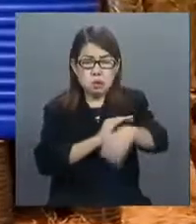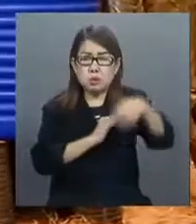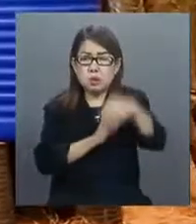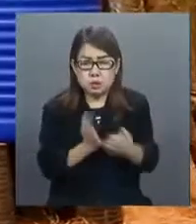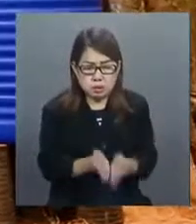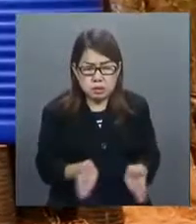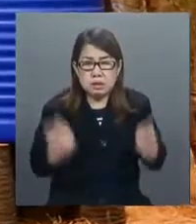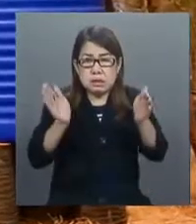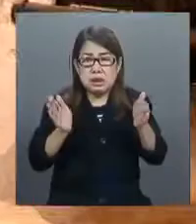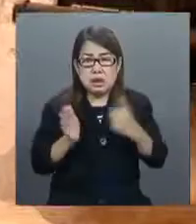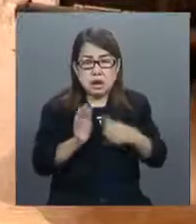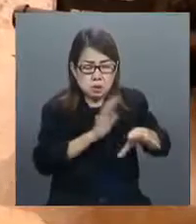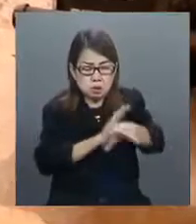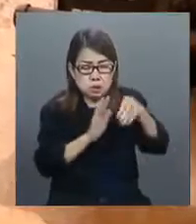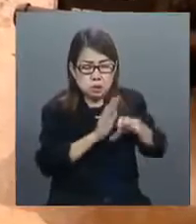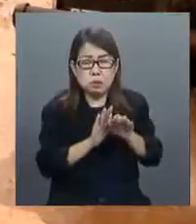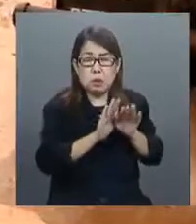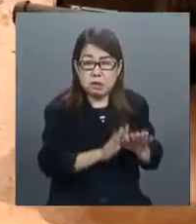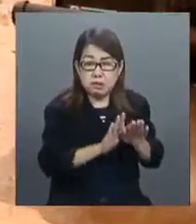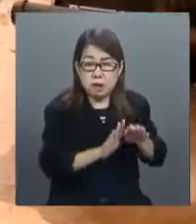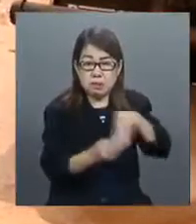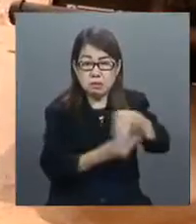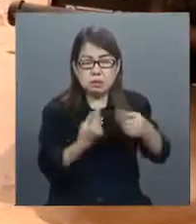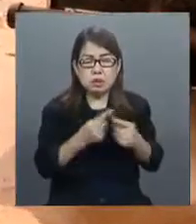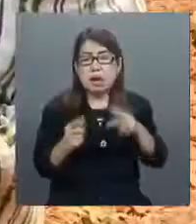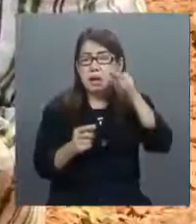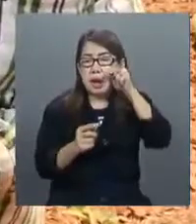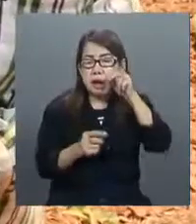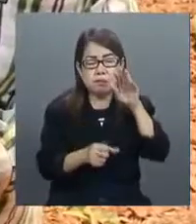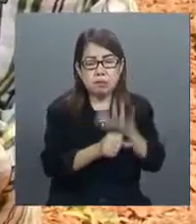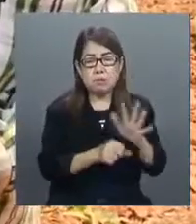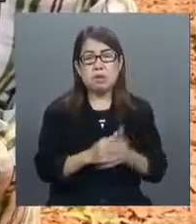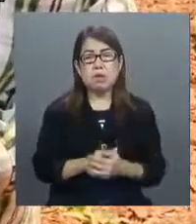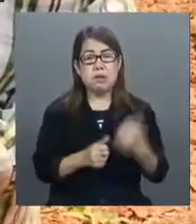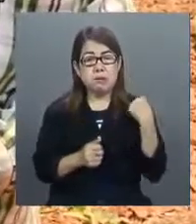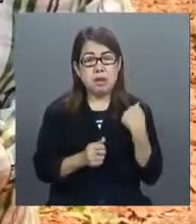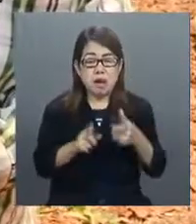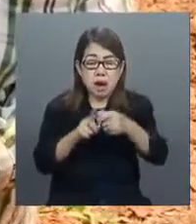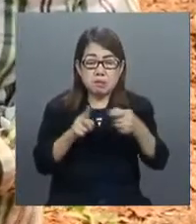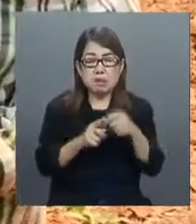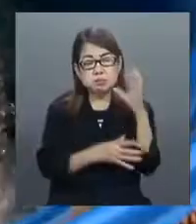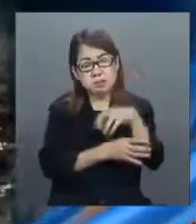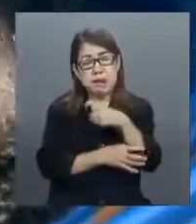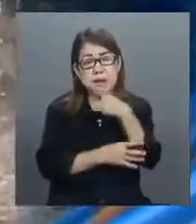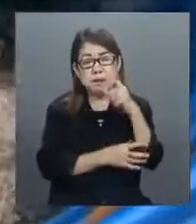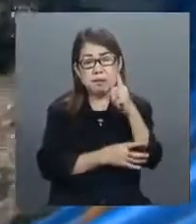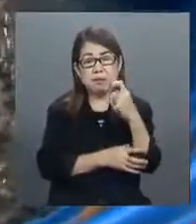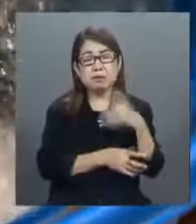เดิมเพื่อสูบน้ำเข้าไร่แต่ก็ยังไม่เพียงพอนะครับมีผลผลิตบางส่วนเสียหายแล้ว